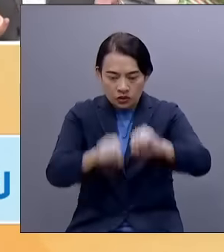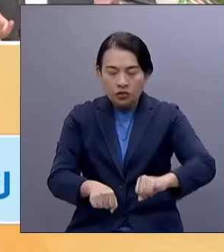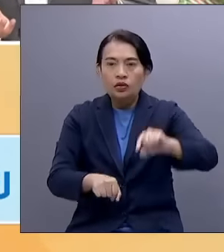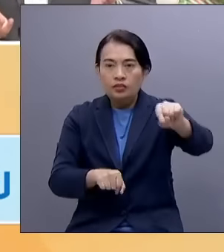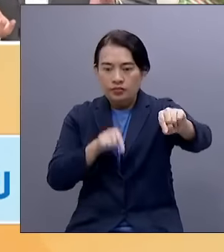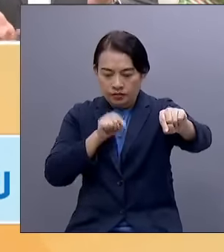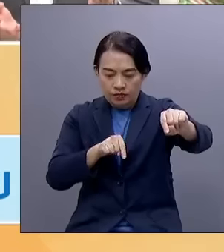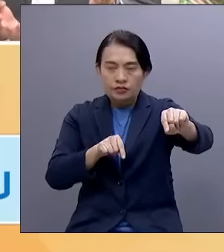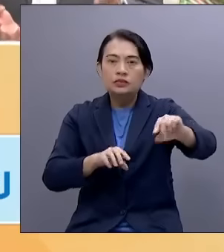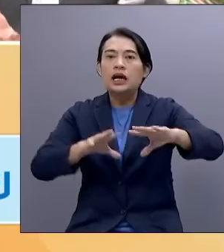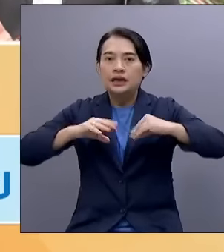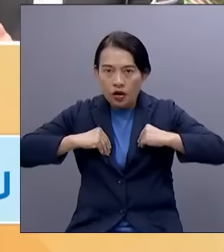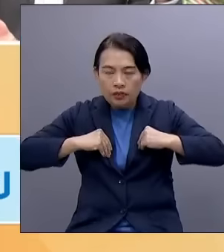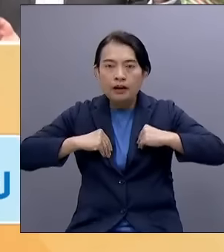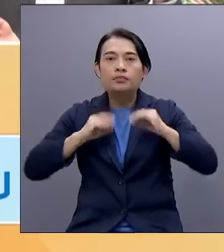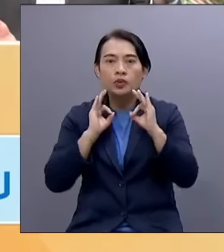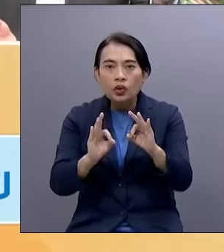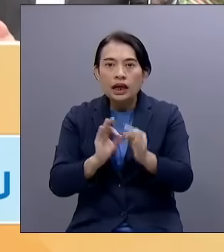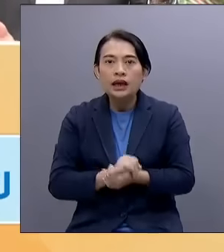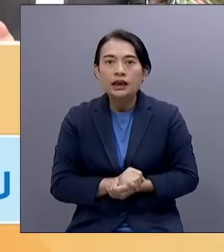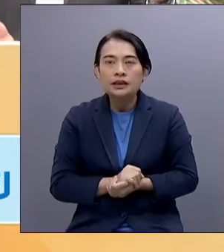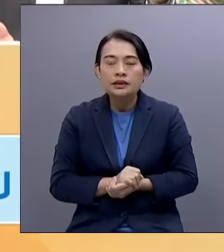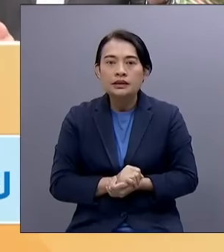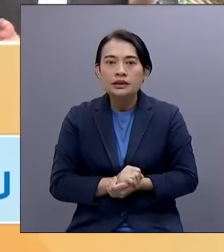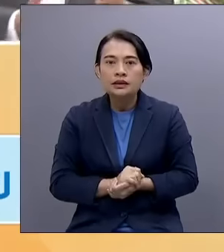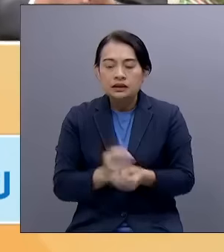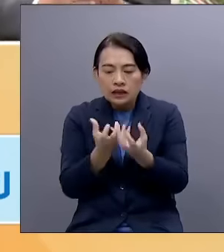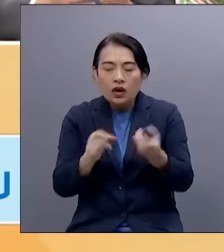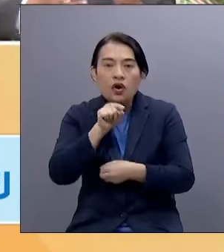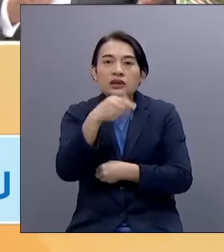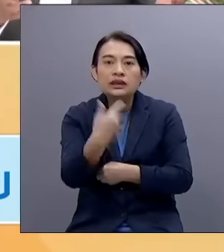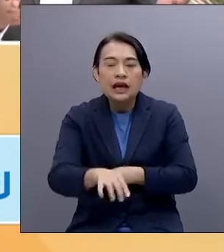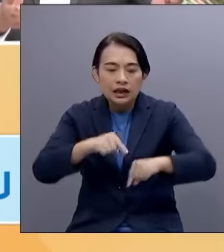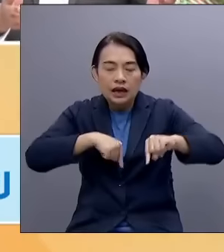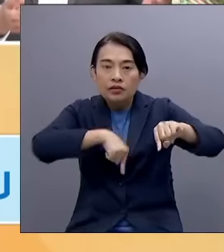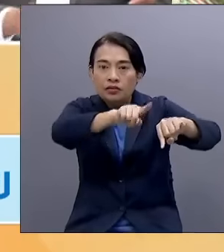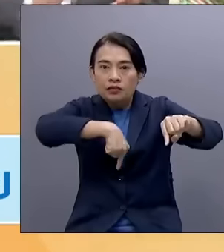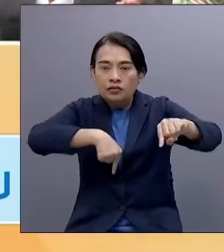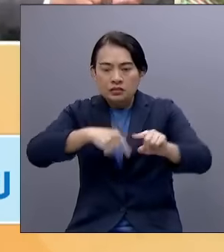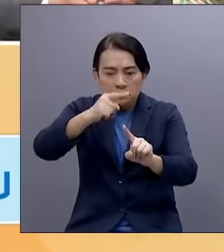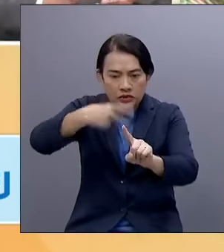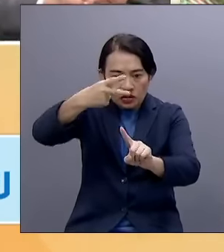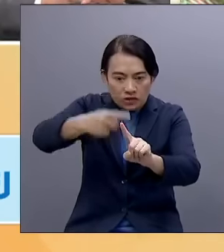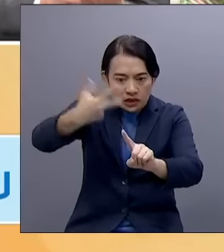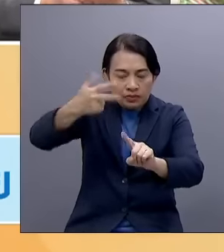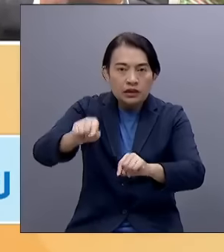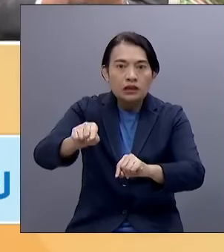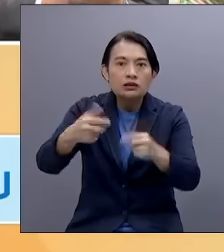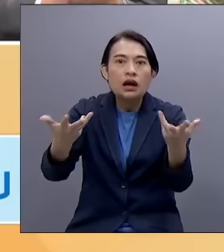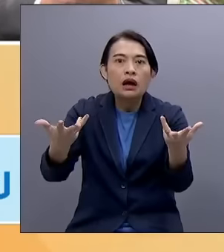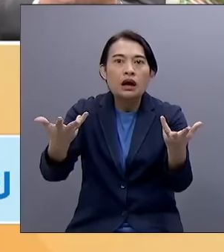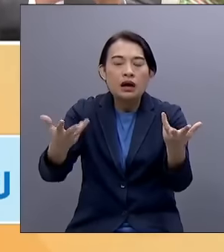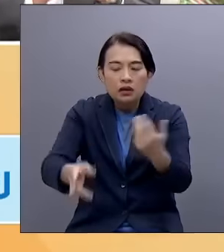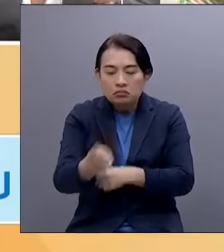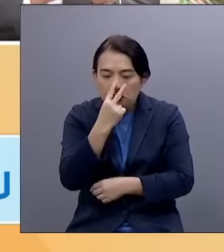เนี่ยเขายอมรับเช่นบอกว่าเฮ้ยของเนี่ยสั่งไปแล้วเนี่ยปรากฏว่า 2เดือน 3เดือนะอันเนี้ยมันต้องไปดูเพราะ